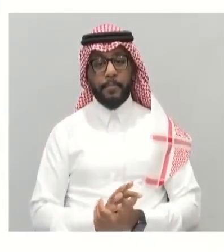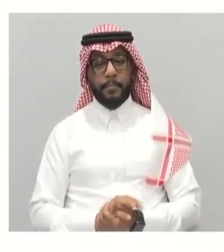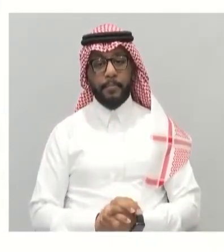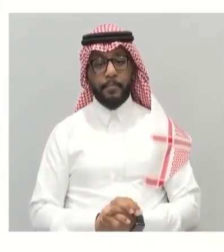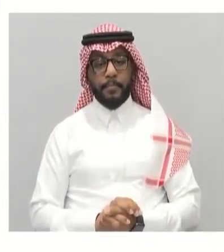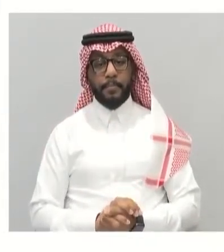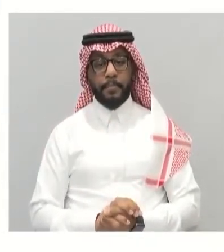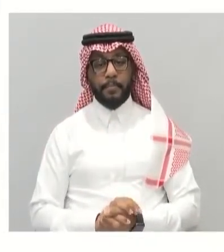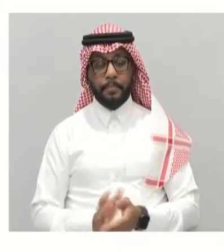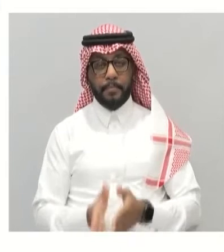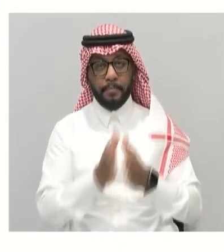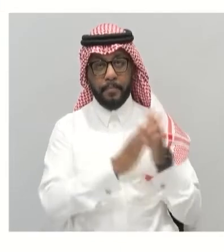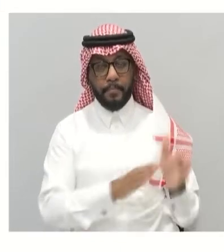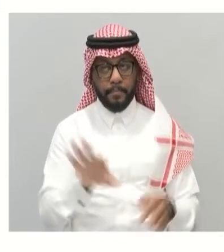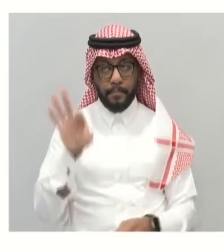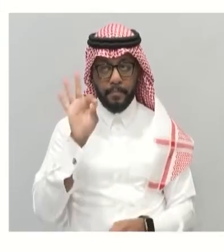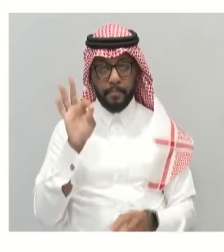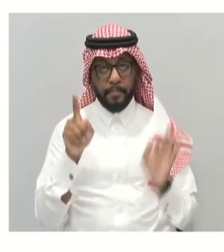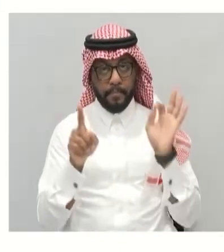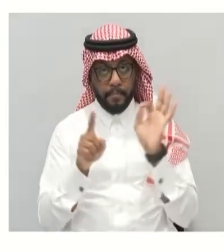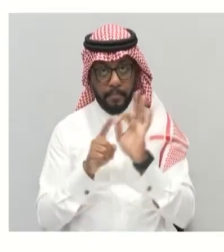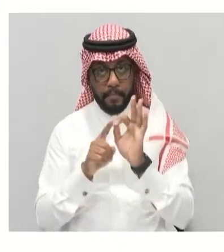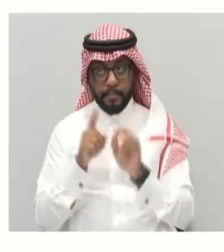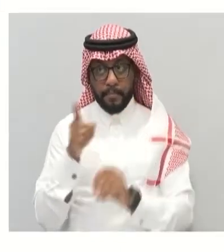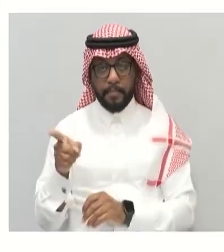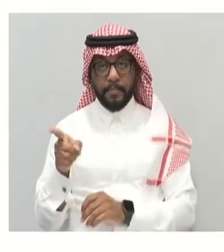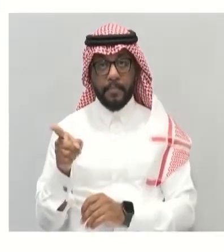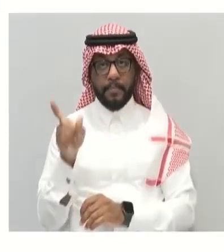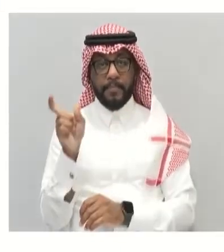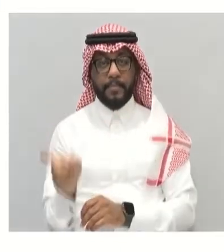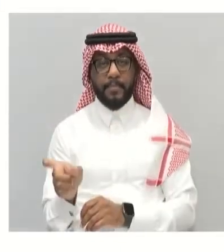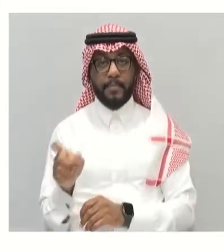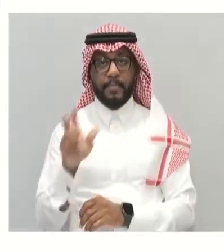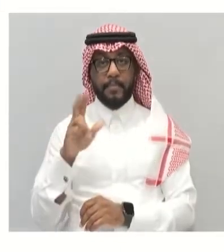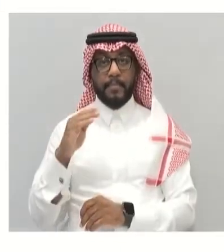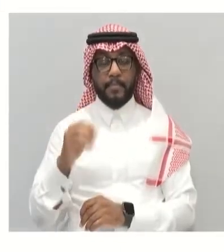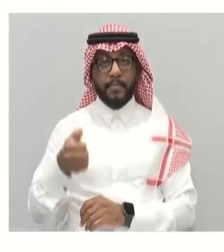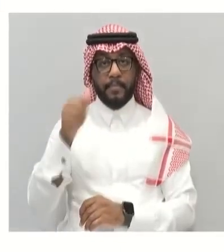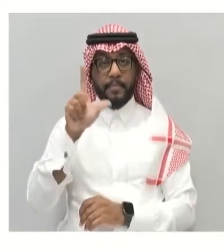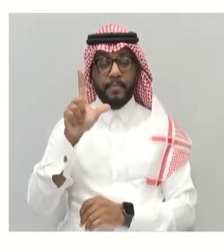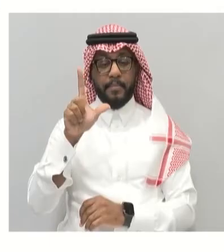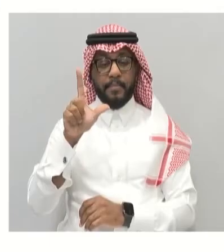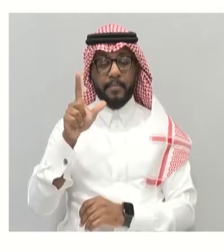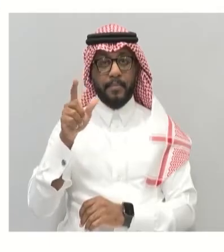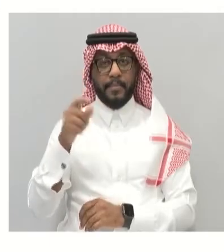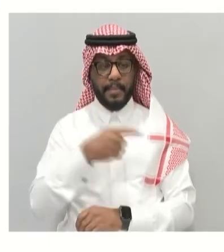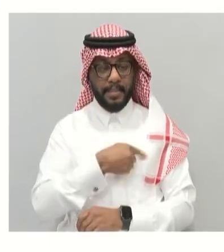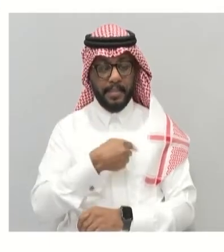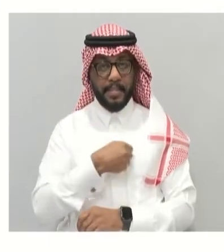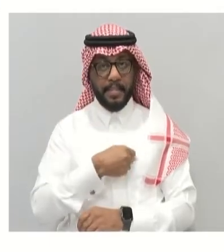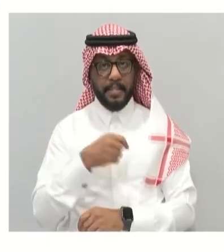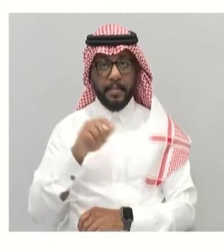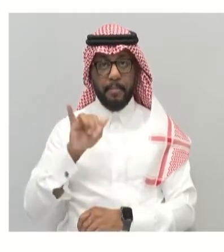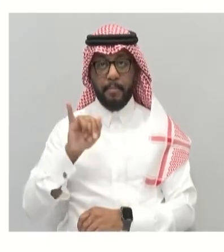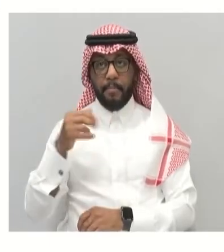الحاليه استنتج ان صاحب الحال اسم معرفه صاحب الحال اسم معرفه وليس